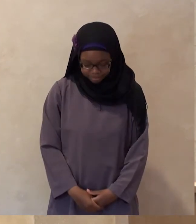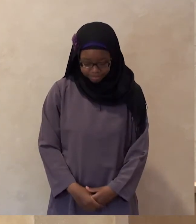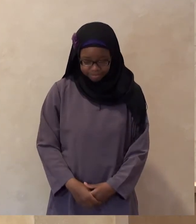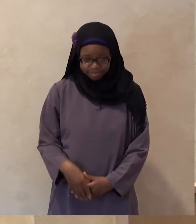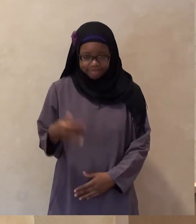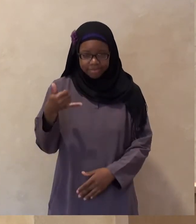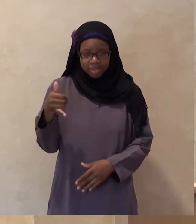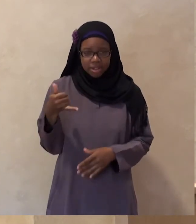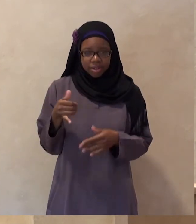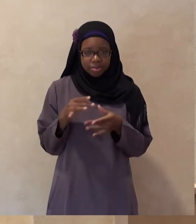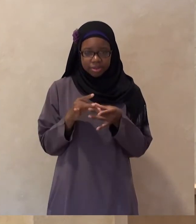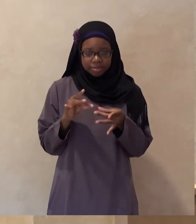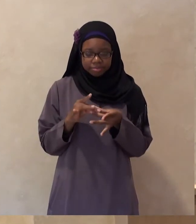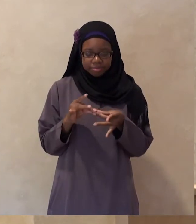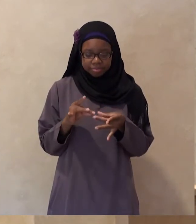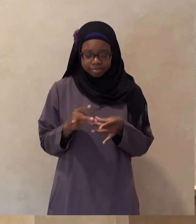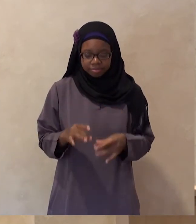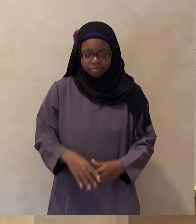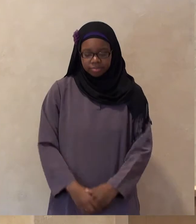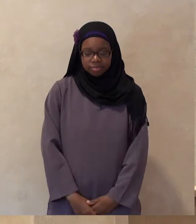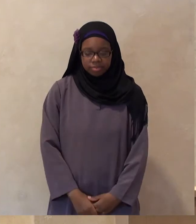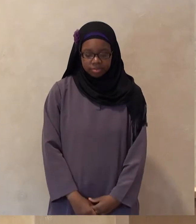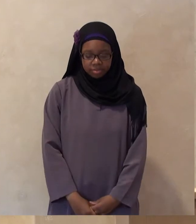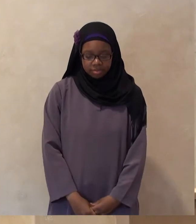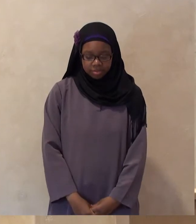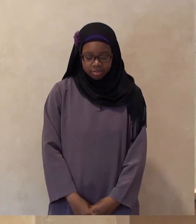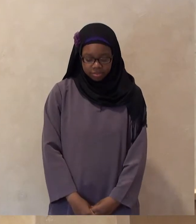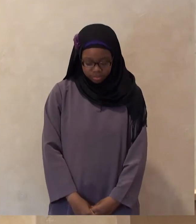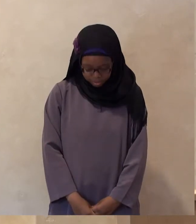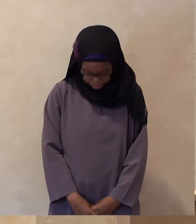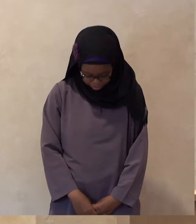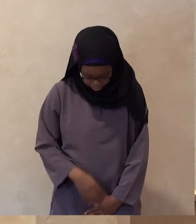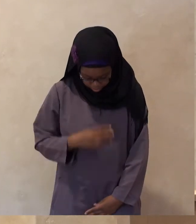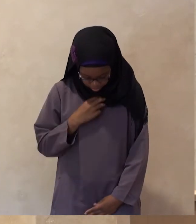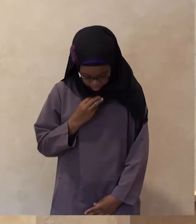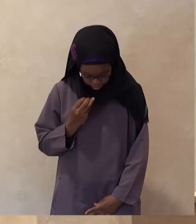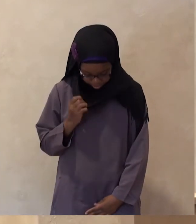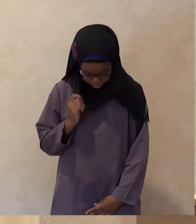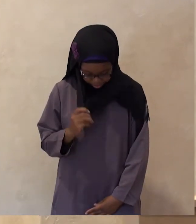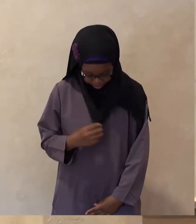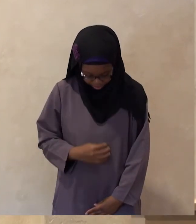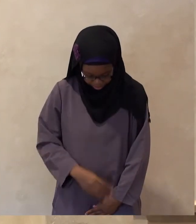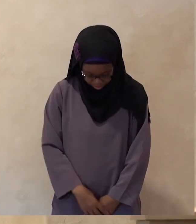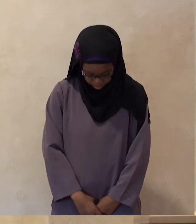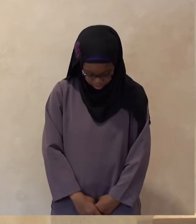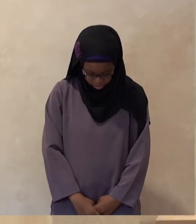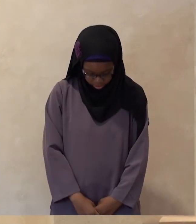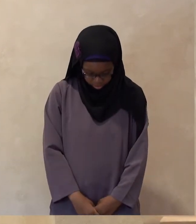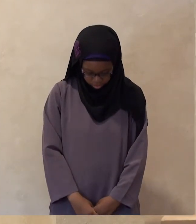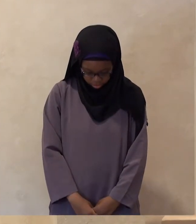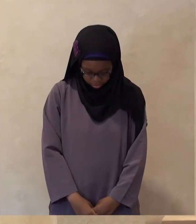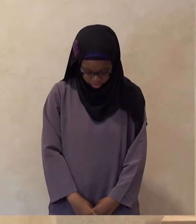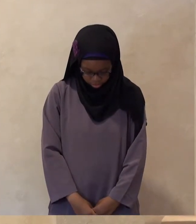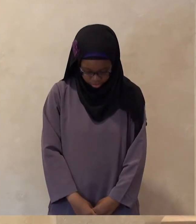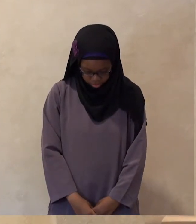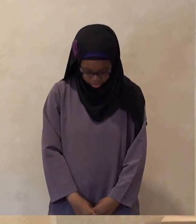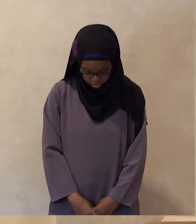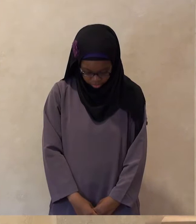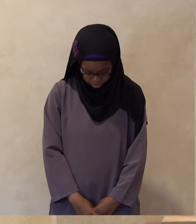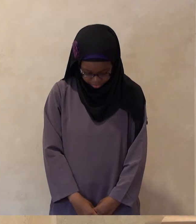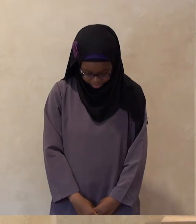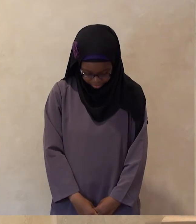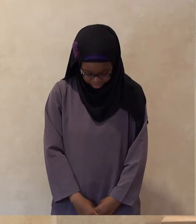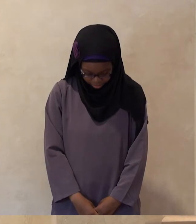Mursaleen. Wa ala alihi wa ashabihi ajma'in. Amma ba'd. فَأَعُوذُ بِاللَّهِ مِنَ